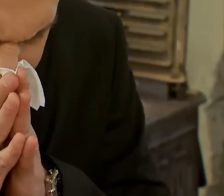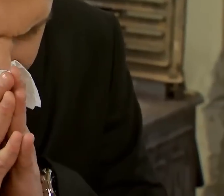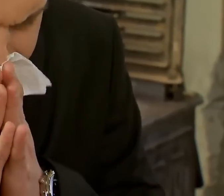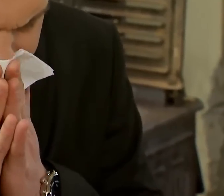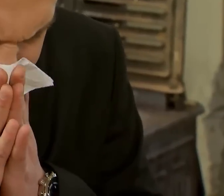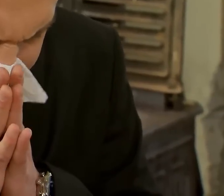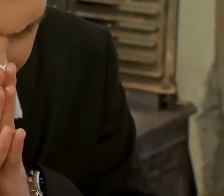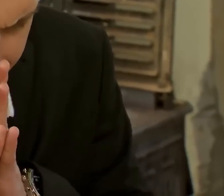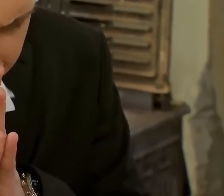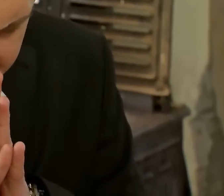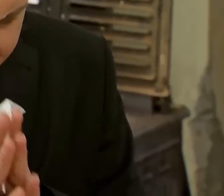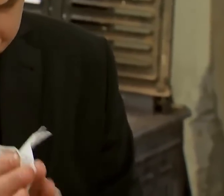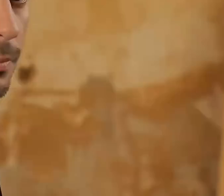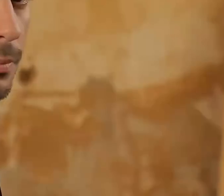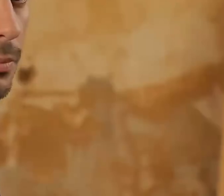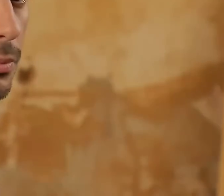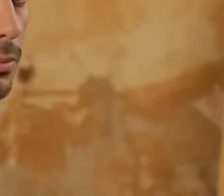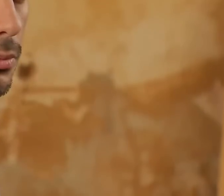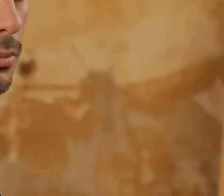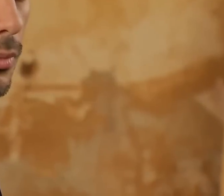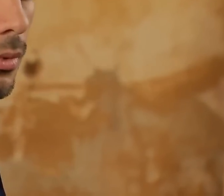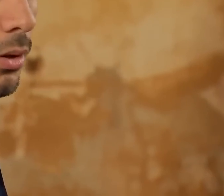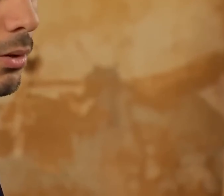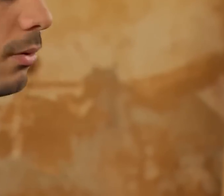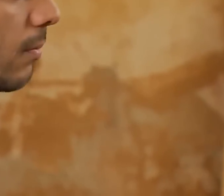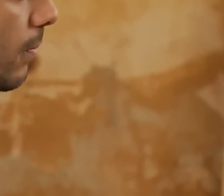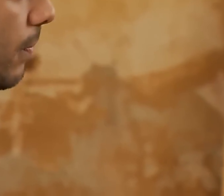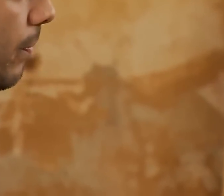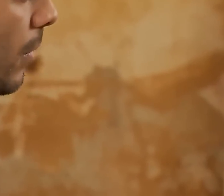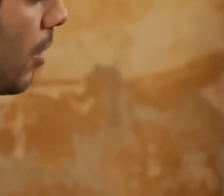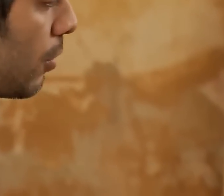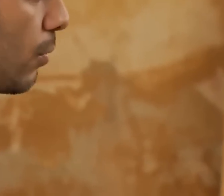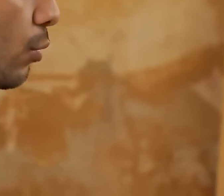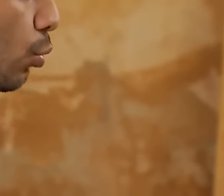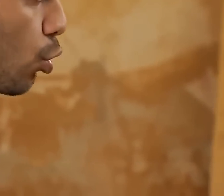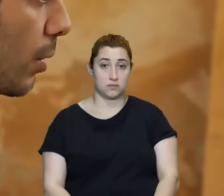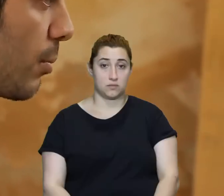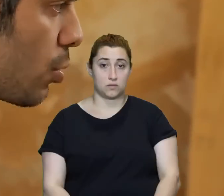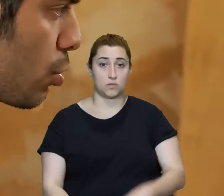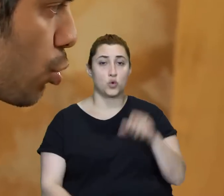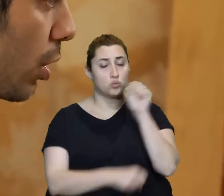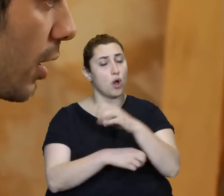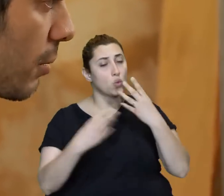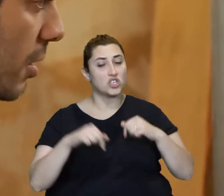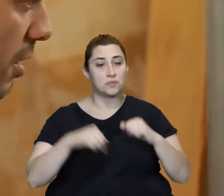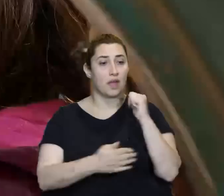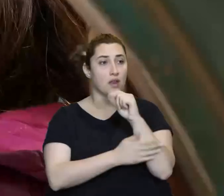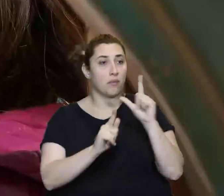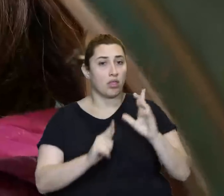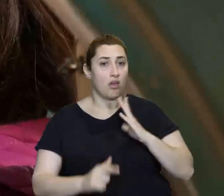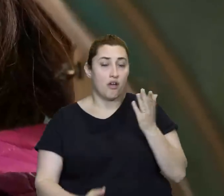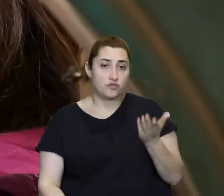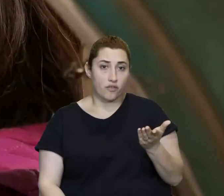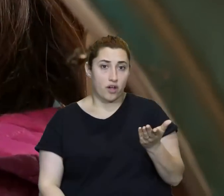Beton mendil çıkardı, burnunu sildi. Koray haline üzgün. Ona bakarak zorla yutkundu. Düşmanımız da olsa şu an yardıma ihtiyacı